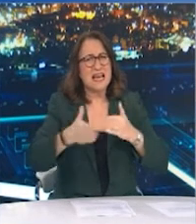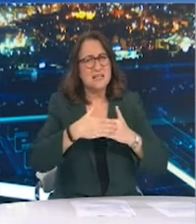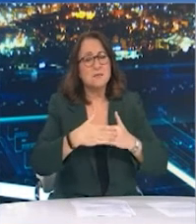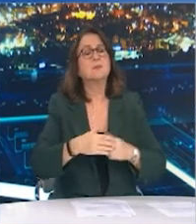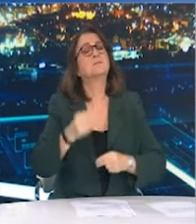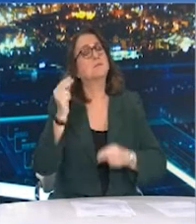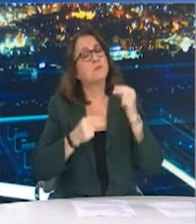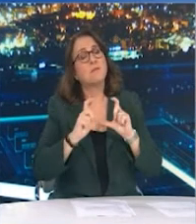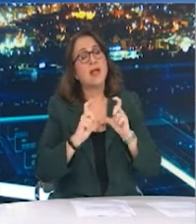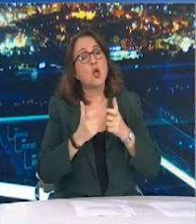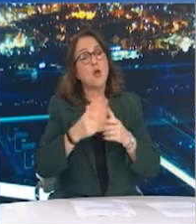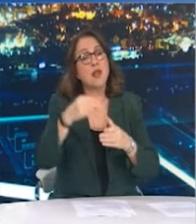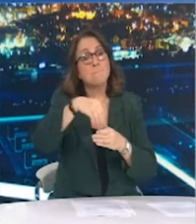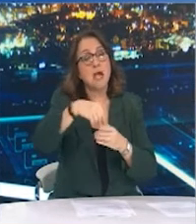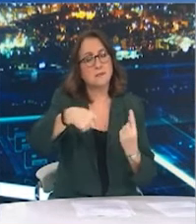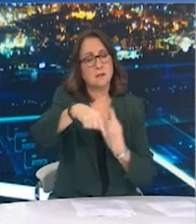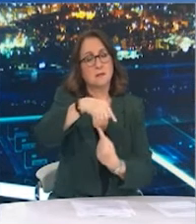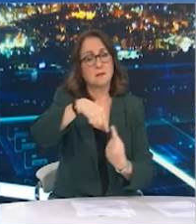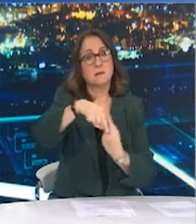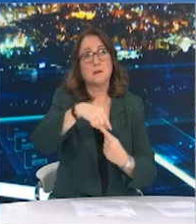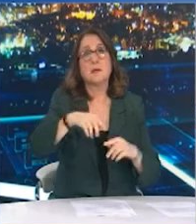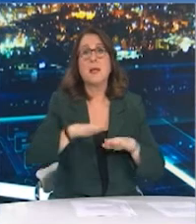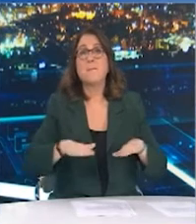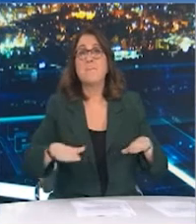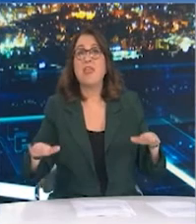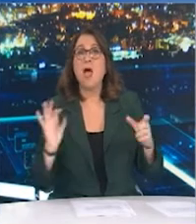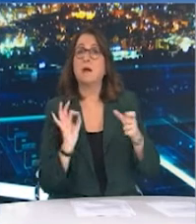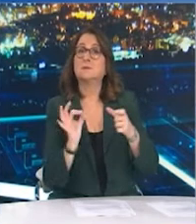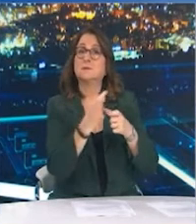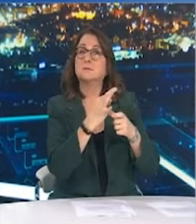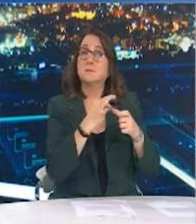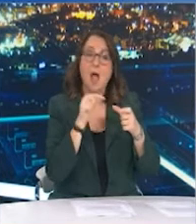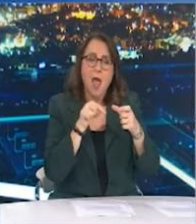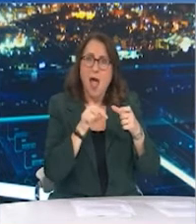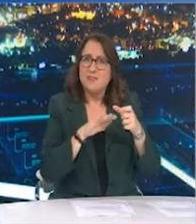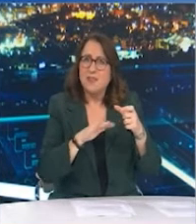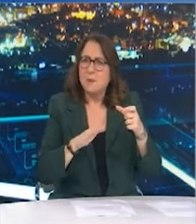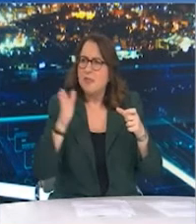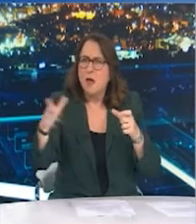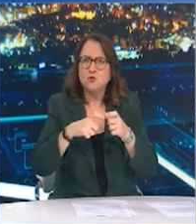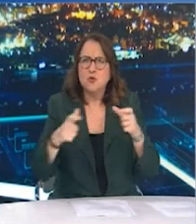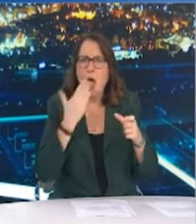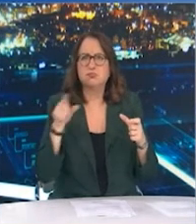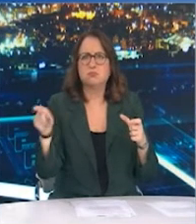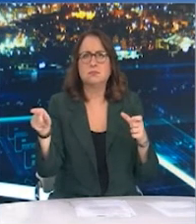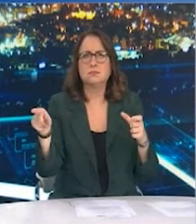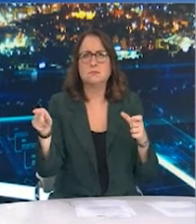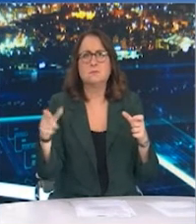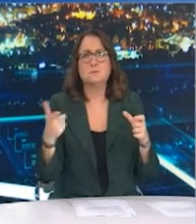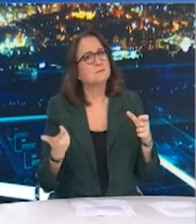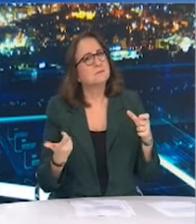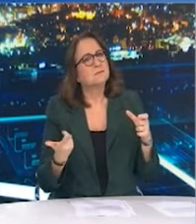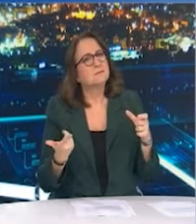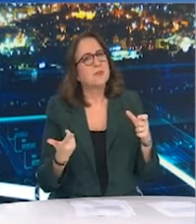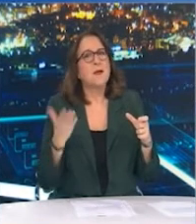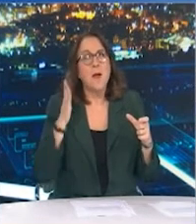ενδοοικογενειακή μετάδοση από τα παιδιά, η οποία μάλιστα ήταν υψηλότερη από αυτή που είχε παρατηρηθεί όταν τα σχολεία ήταν ανοιχτά. Επιβεβαιώνοντας ότι το ασφαλέστερο